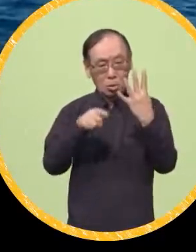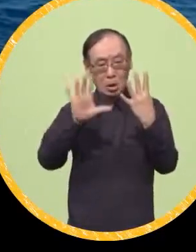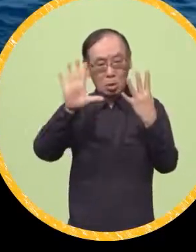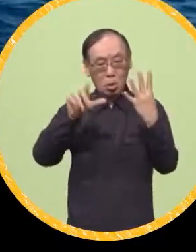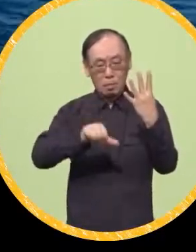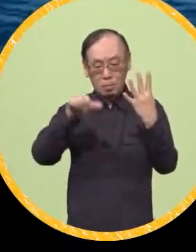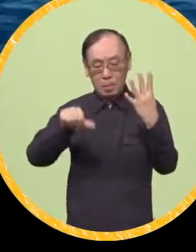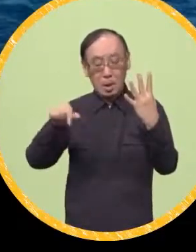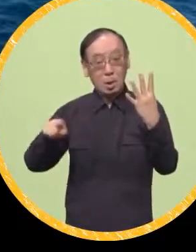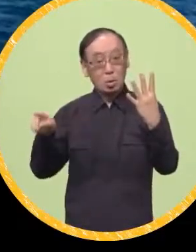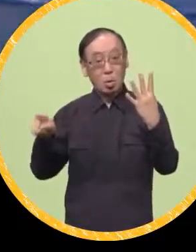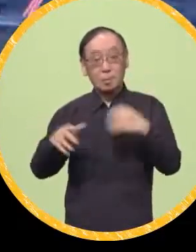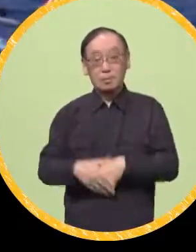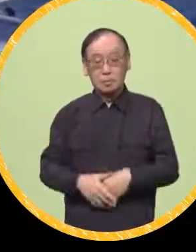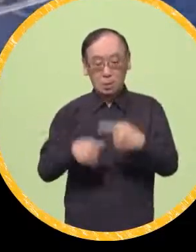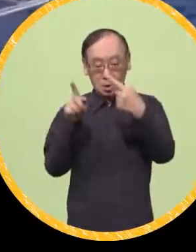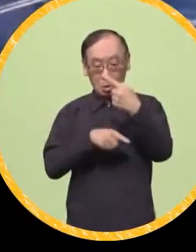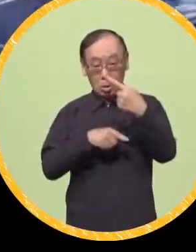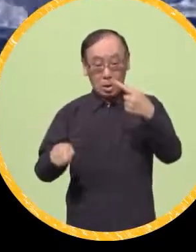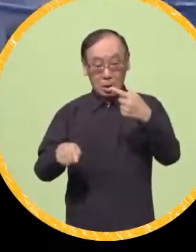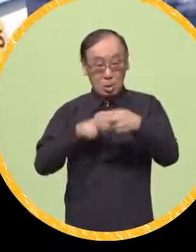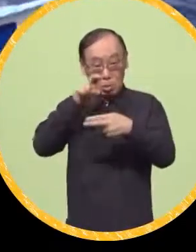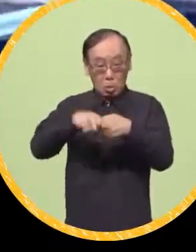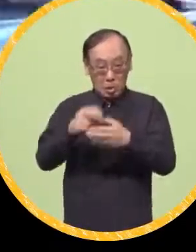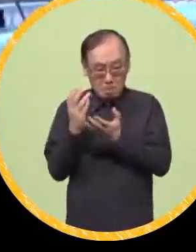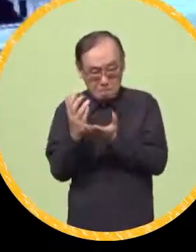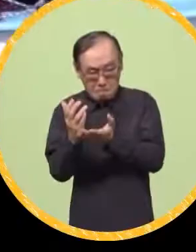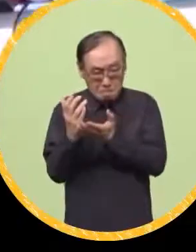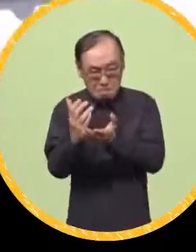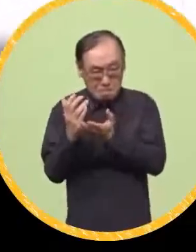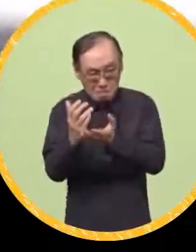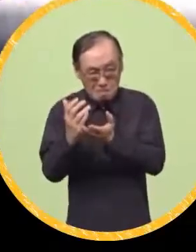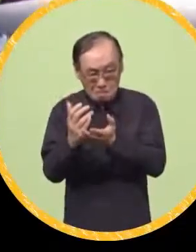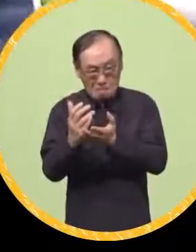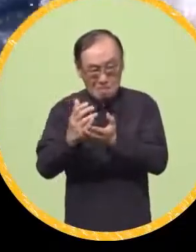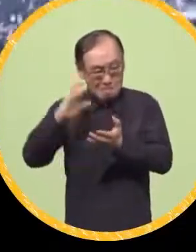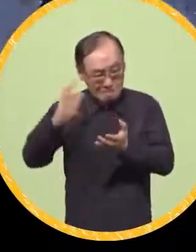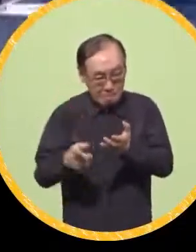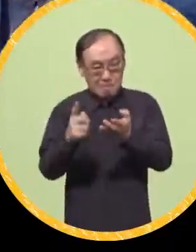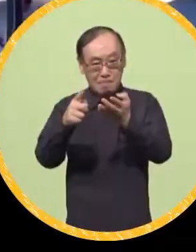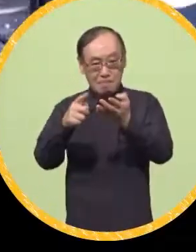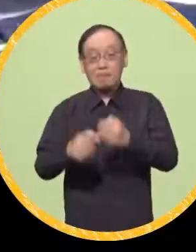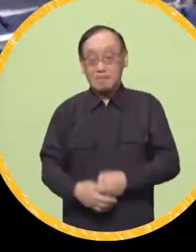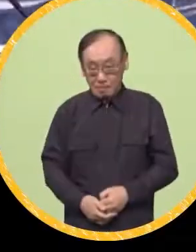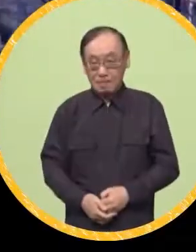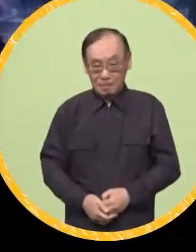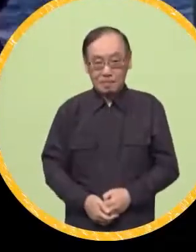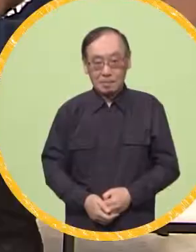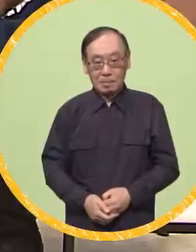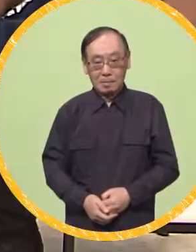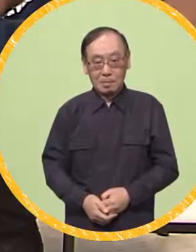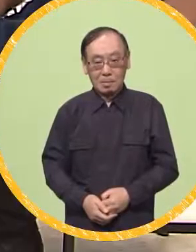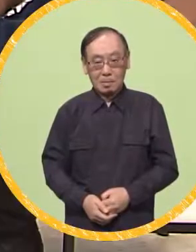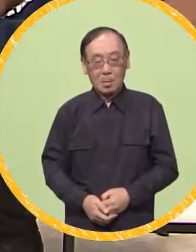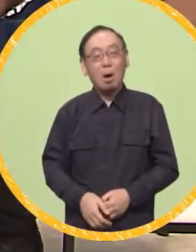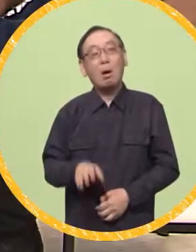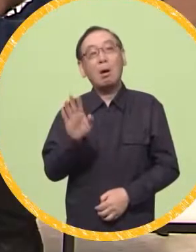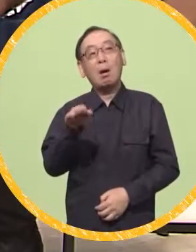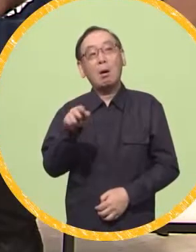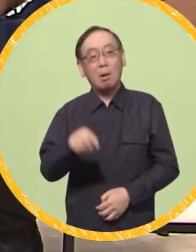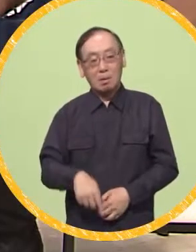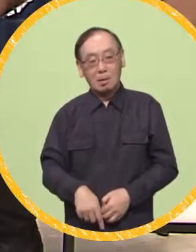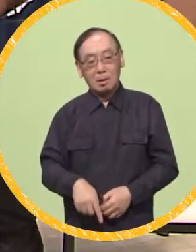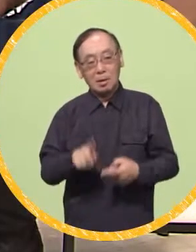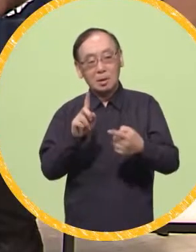の1人乗りよと豪快に早世するセイリングのヘビー級とも言われる暮らしなんですね今の一番は完全に